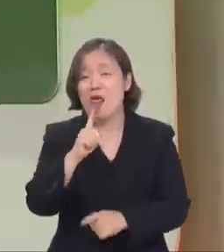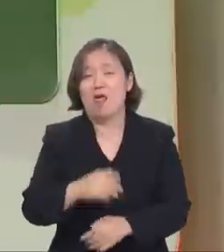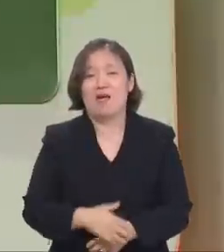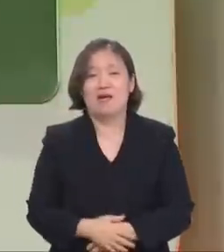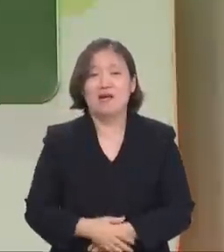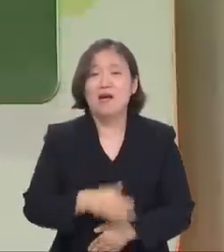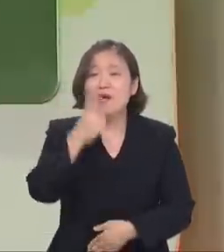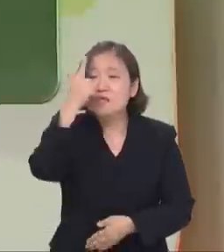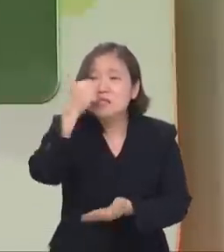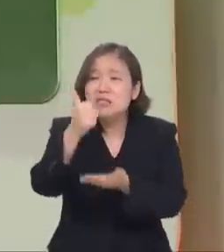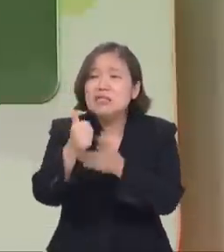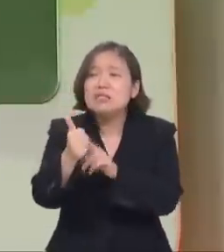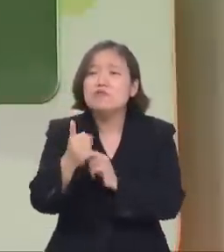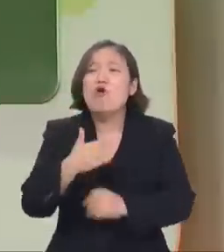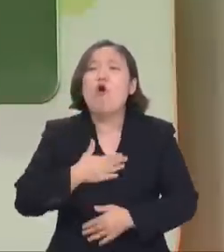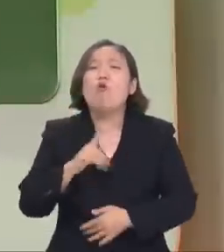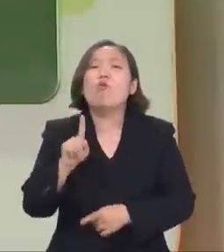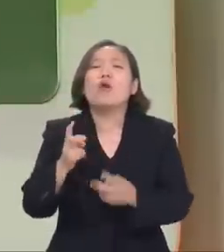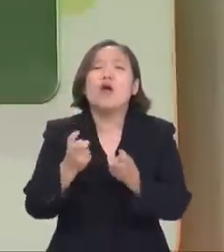저 어떡합니까